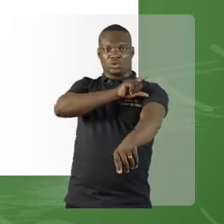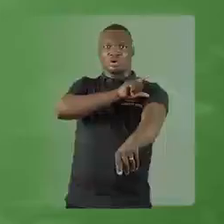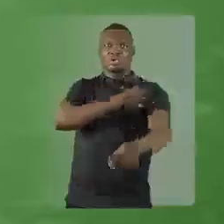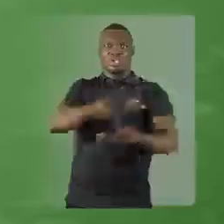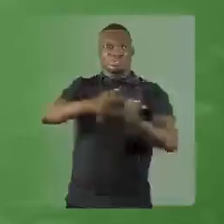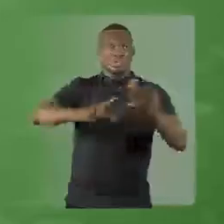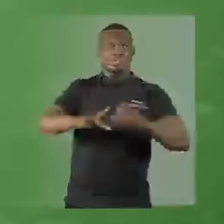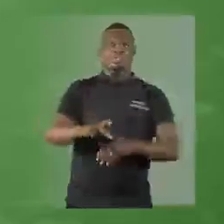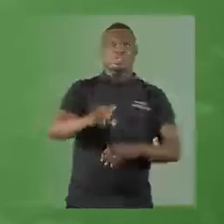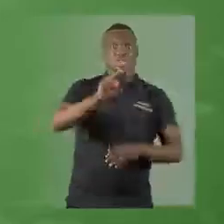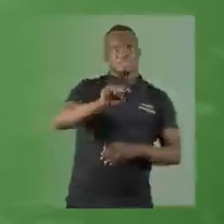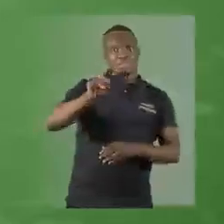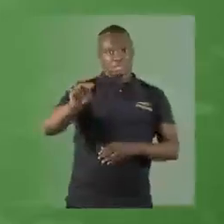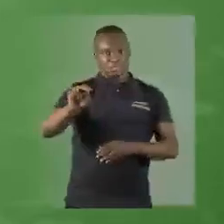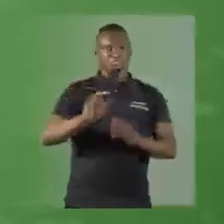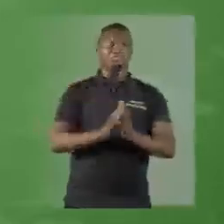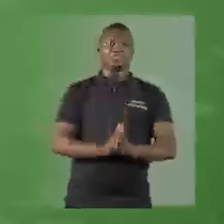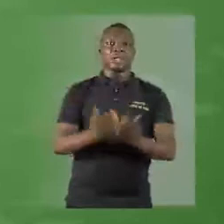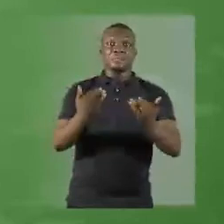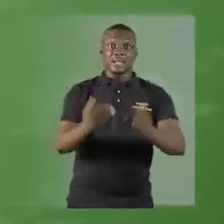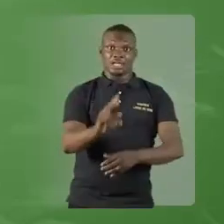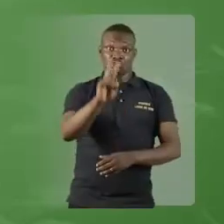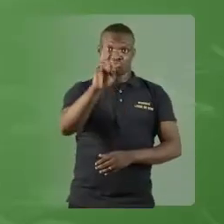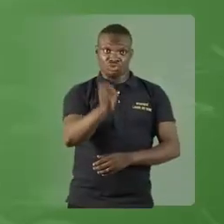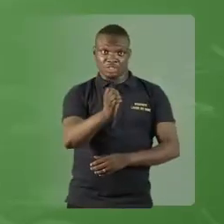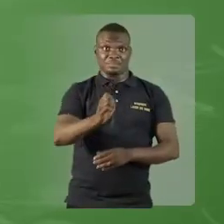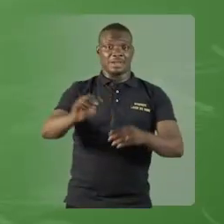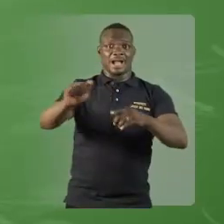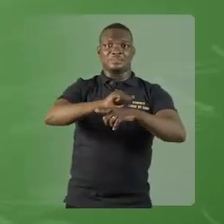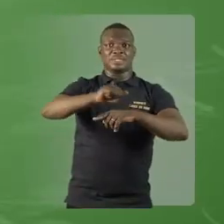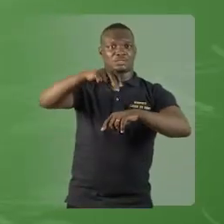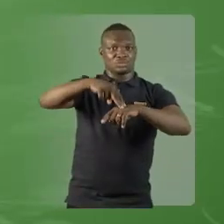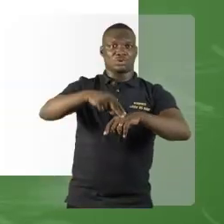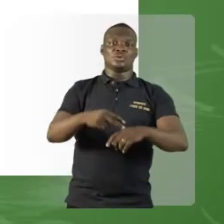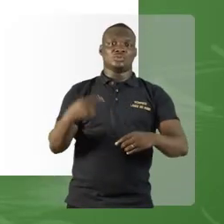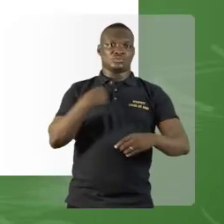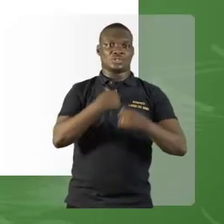MN. La deuxième application que nous allons voir est la roue de Barlow.